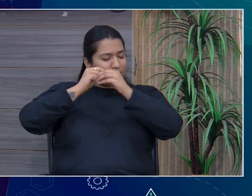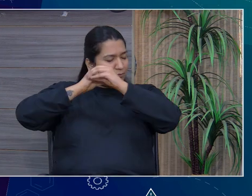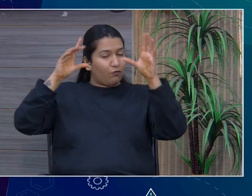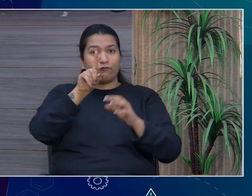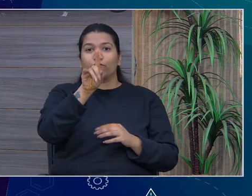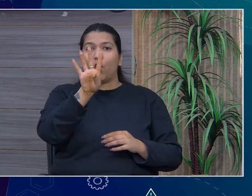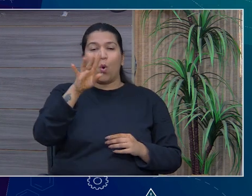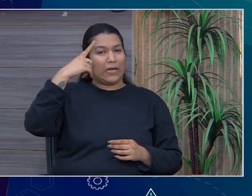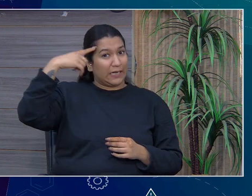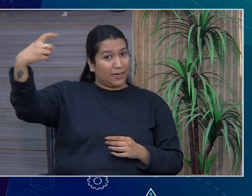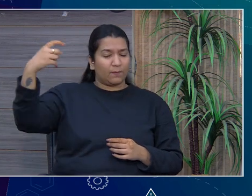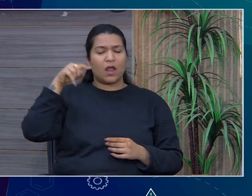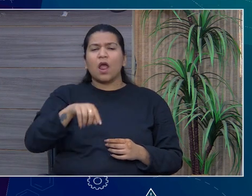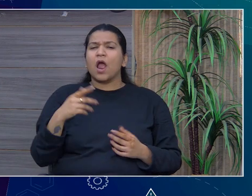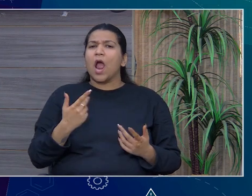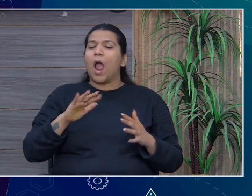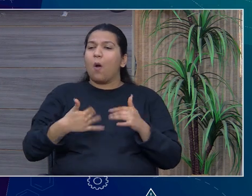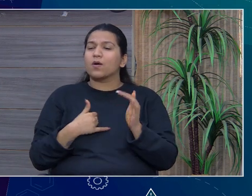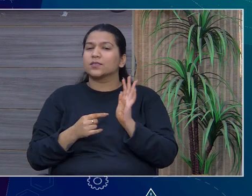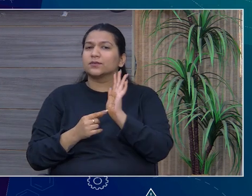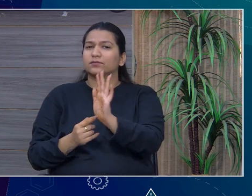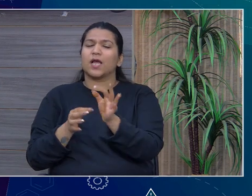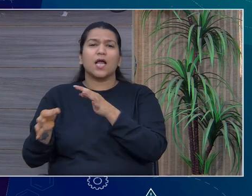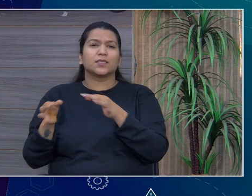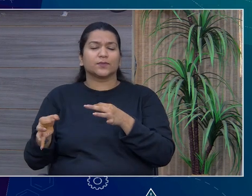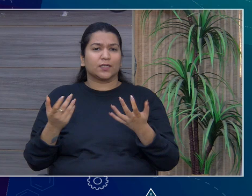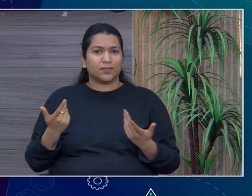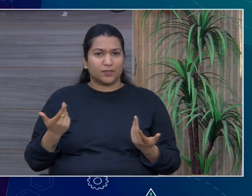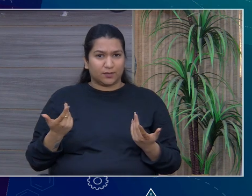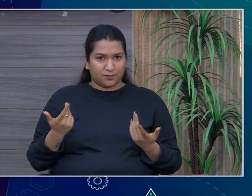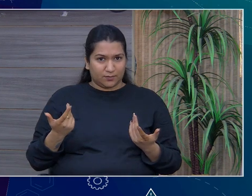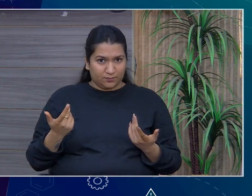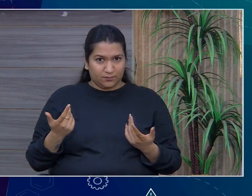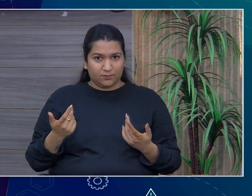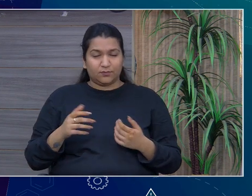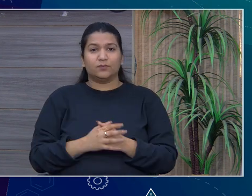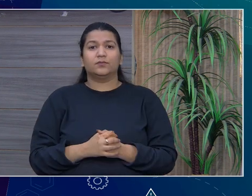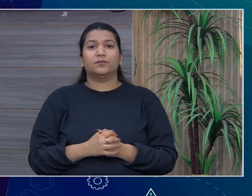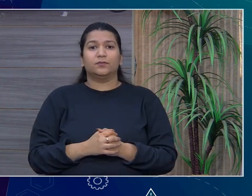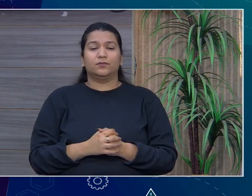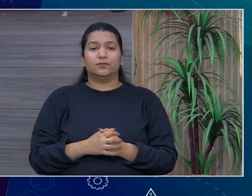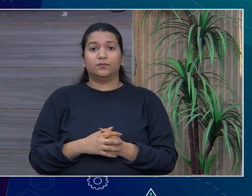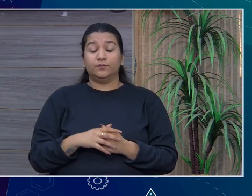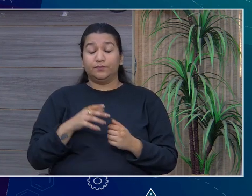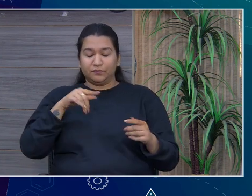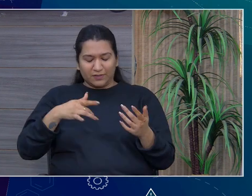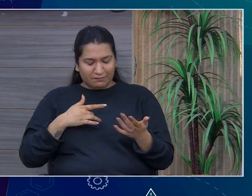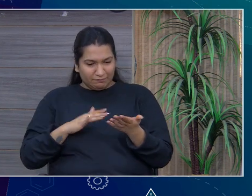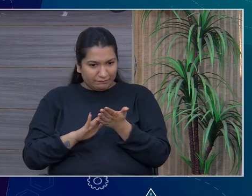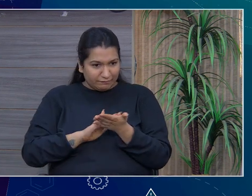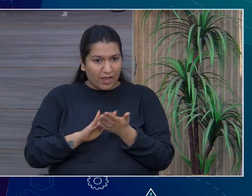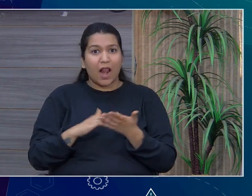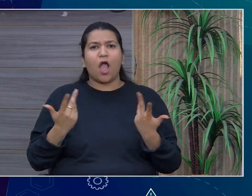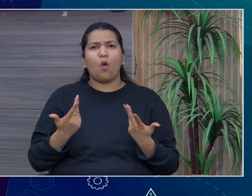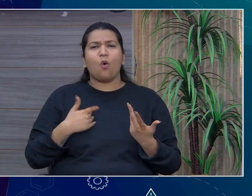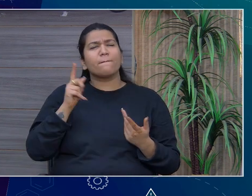माध्यम से, उनको हम कैसे ये उनके जहन में लेकर आएँ कि ये ऐसे ऐसे एक चित्र है, भले ही आपके साथ कोई अगर मान लीजिए ऐसी बात है तो फिर भी वो हम उनको रियलाइज़